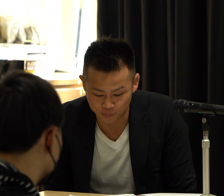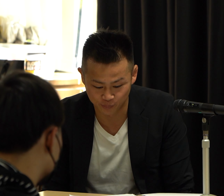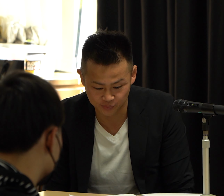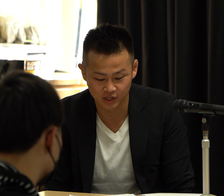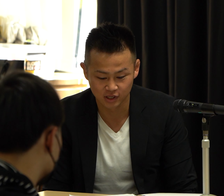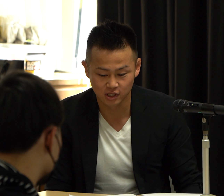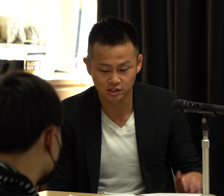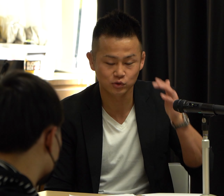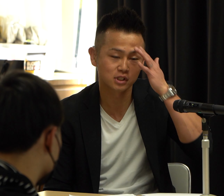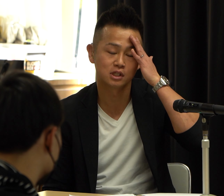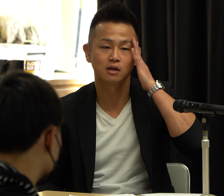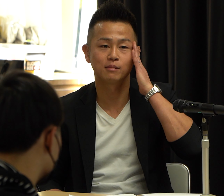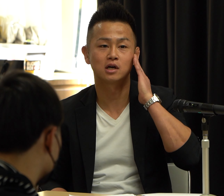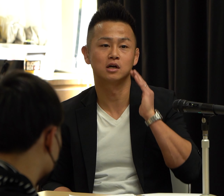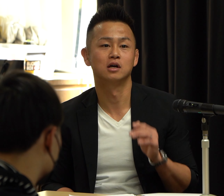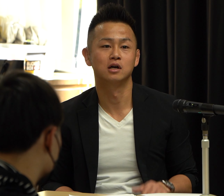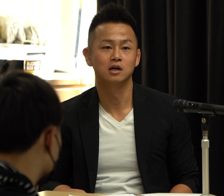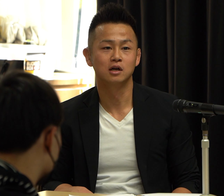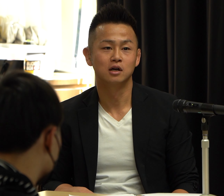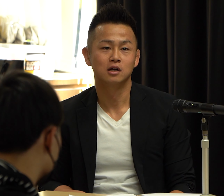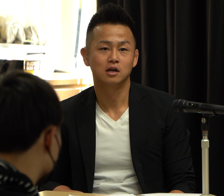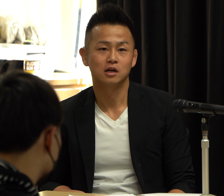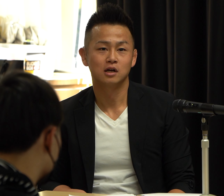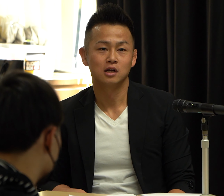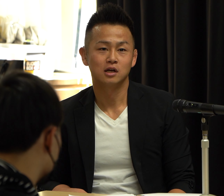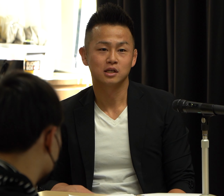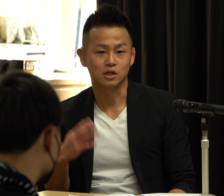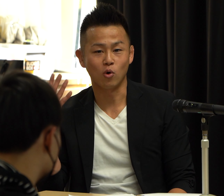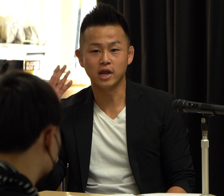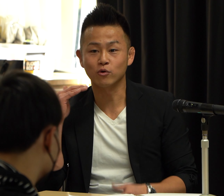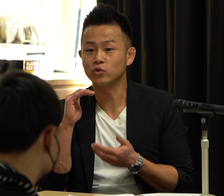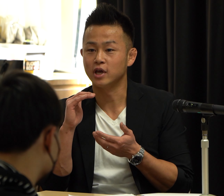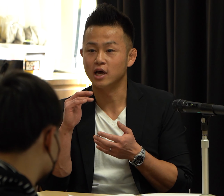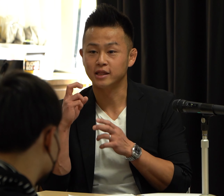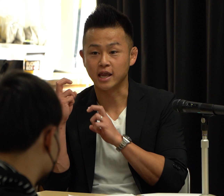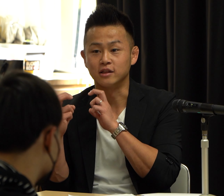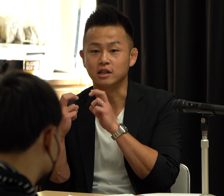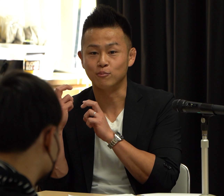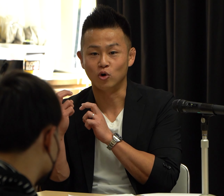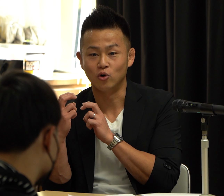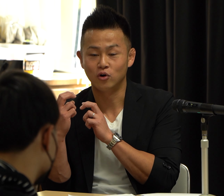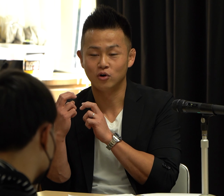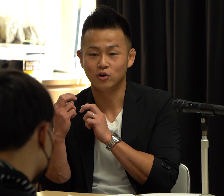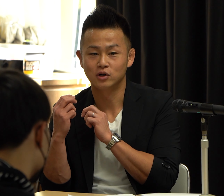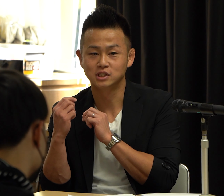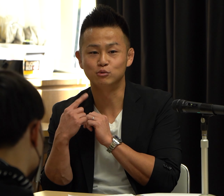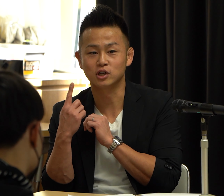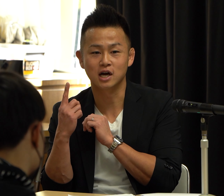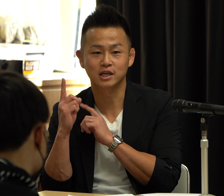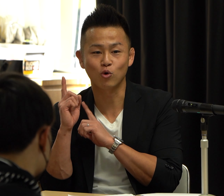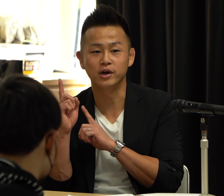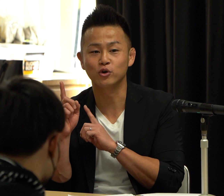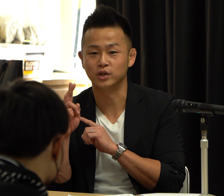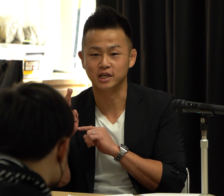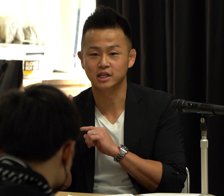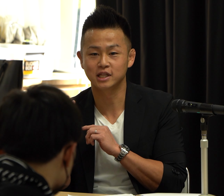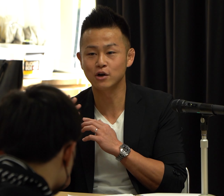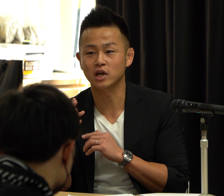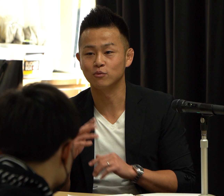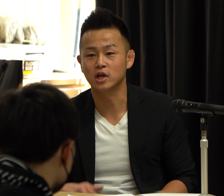し、まあ、聞こえないことで悩んでいても自分が聞こえ